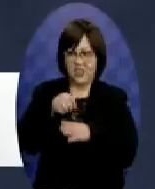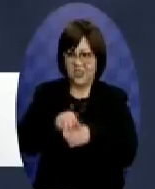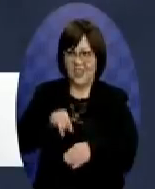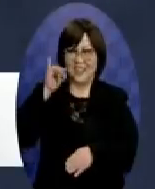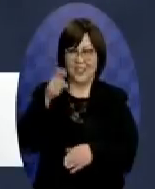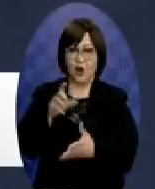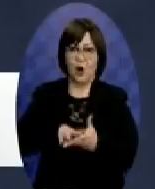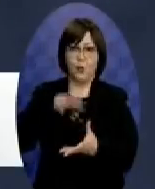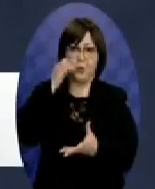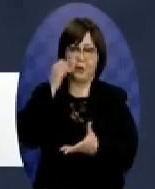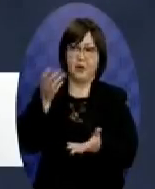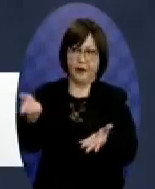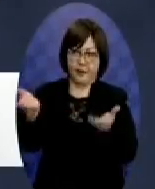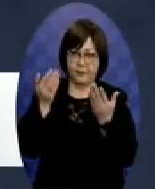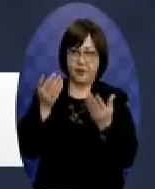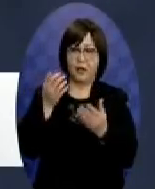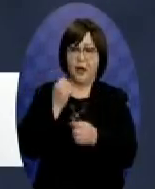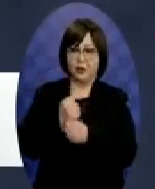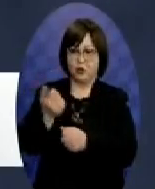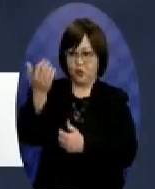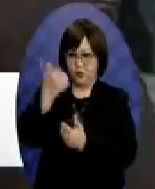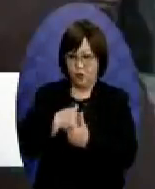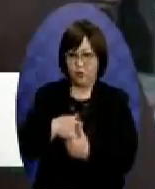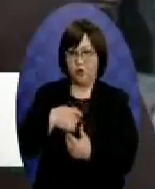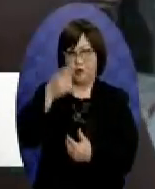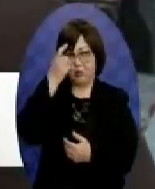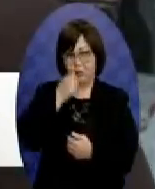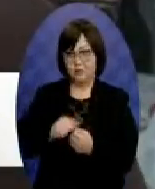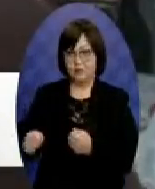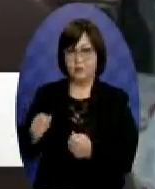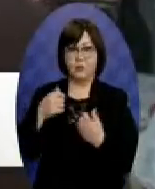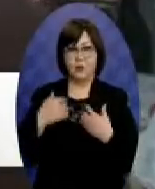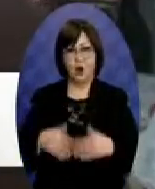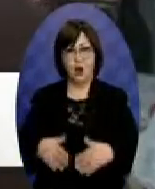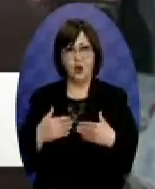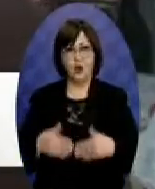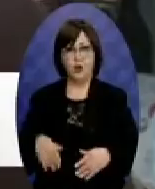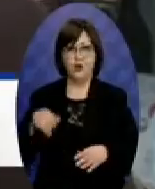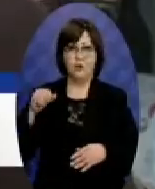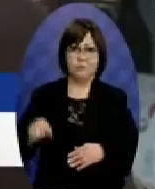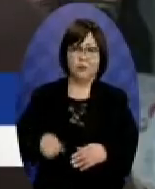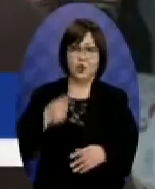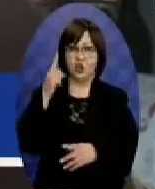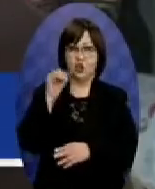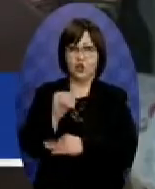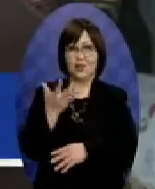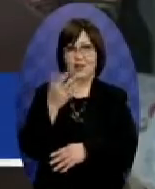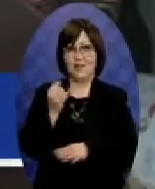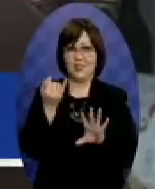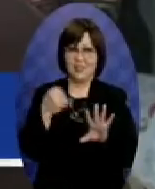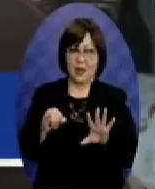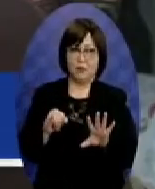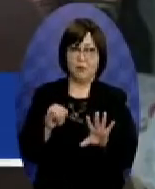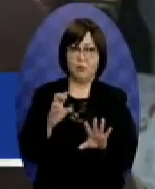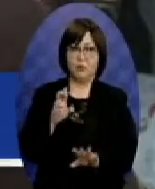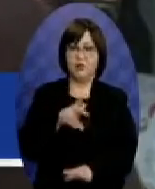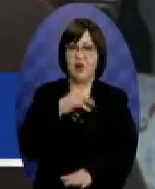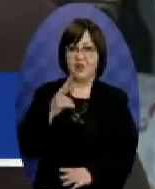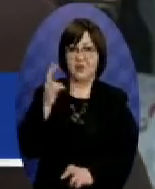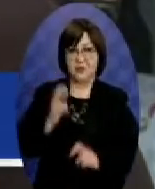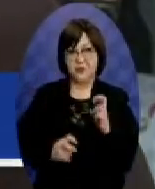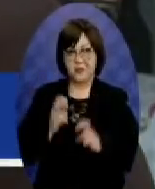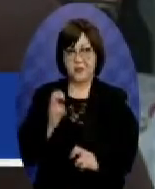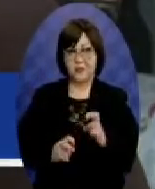ажиллуулж байна гэж тэрээр ярьж өссөн юм а. Өдөрт л яг нэг 50-60 бүтээгдэхүүн бол яг үйлдвэрээсээ цэвэр гарна.